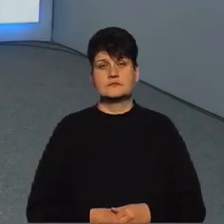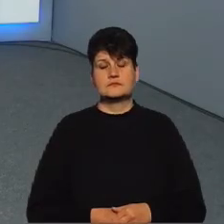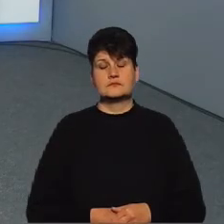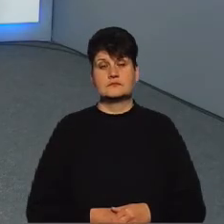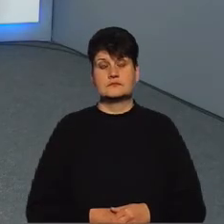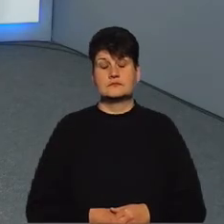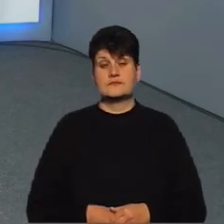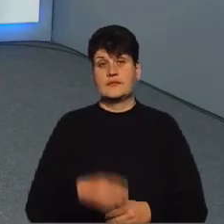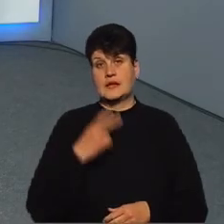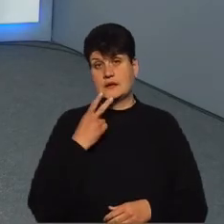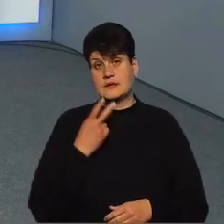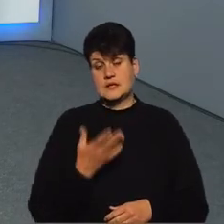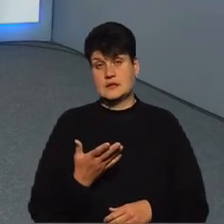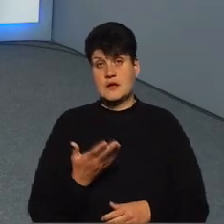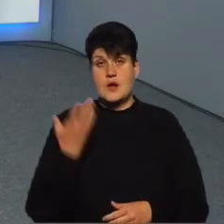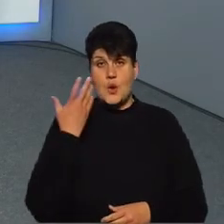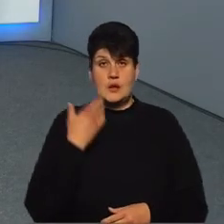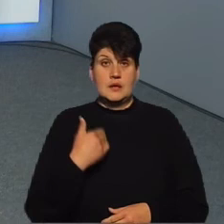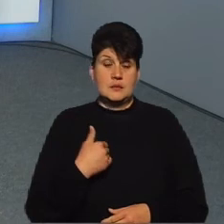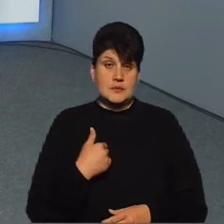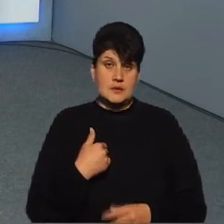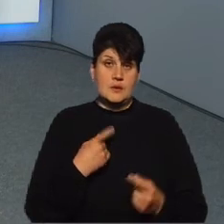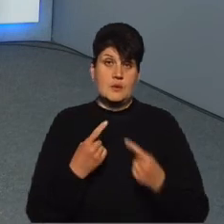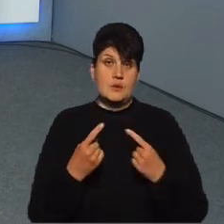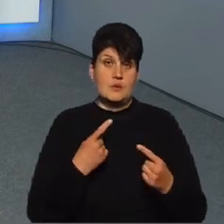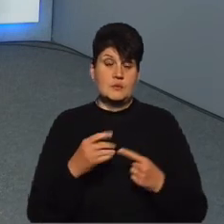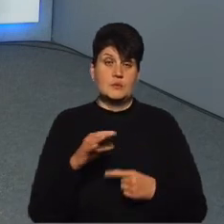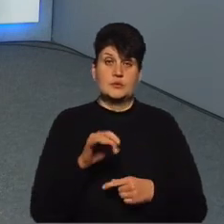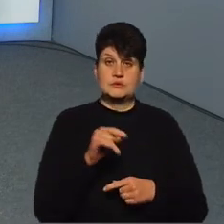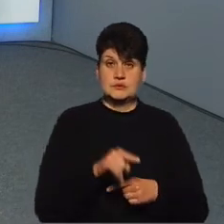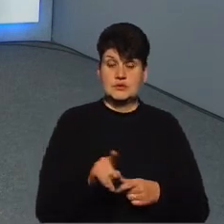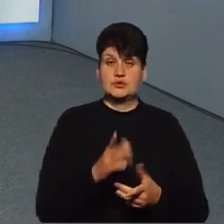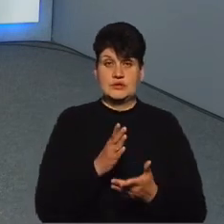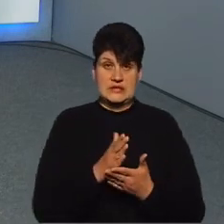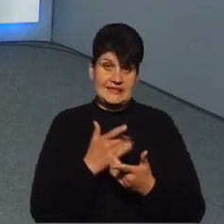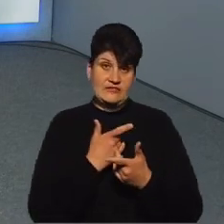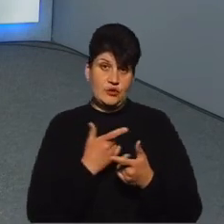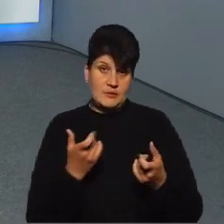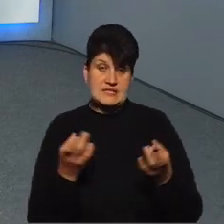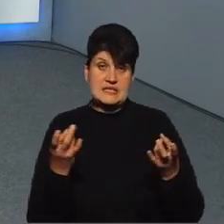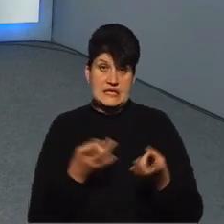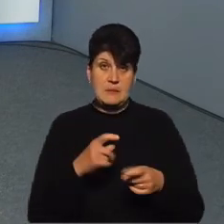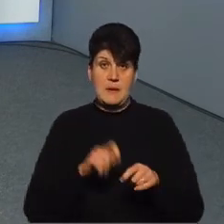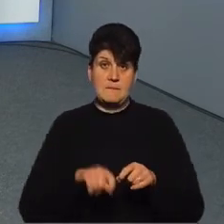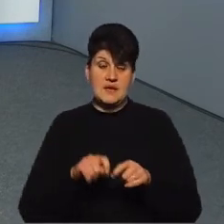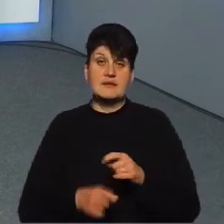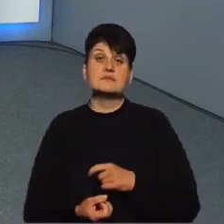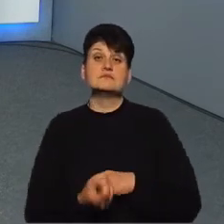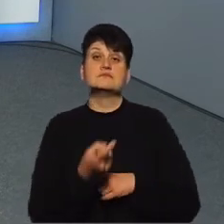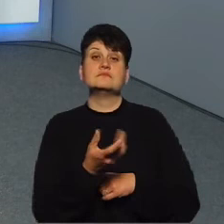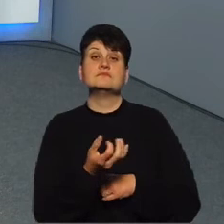Дивіться, коли ми ведемо про те, що є якась інформація, треба перевіряти джерела цієї